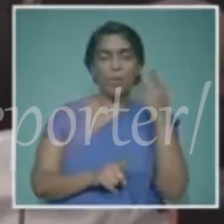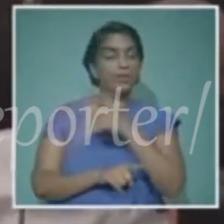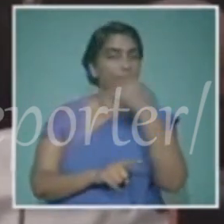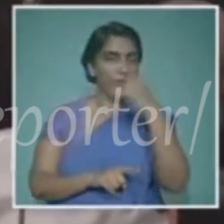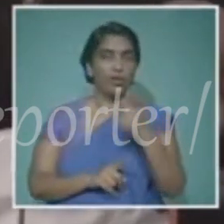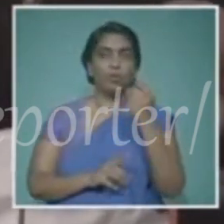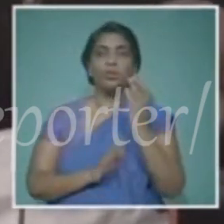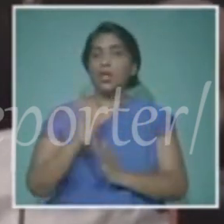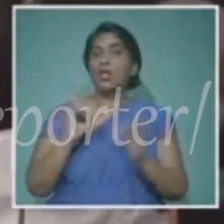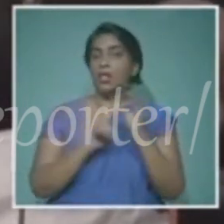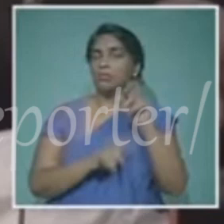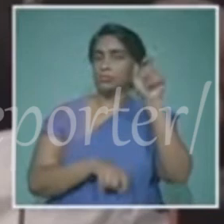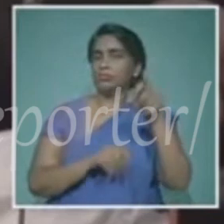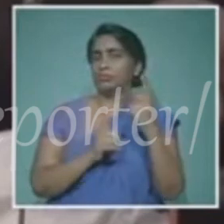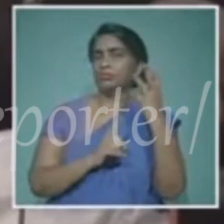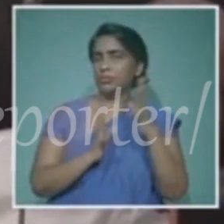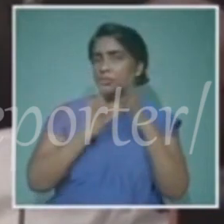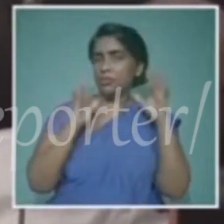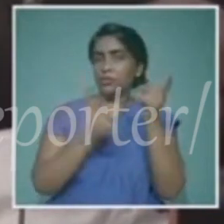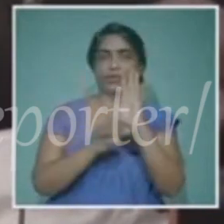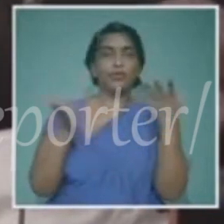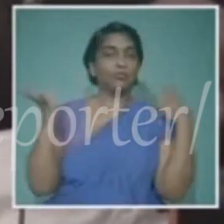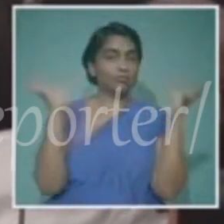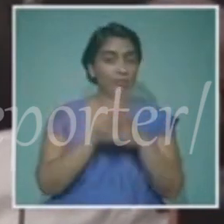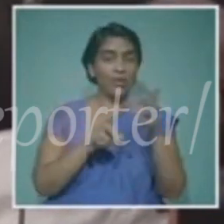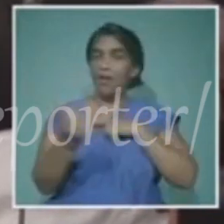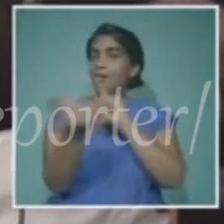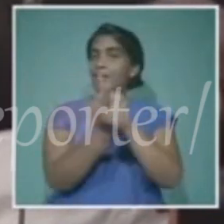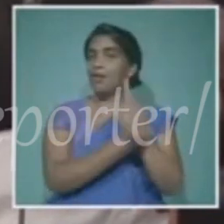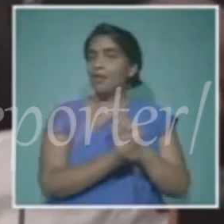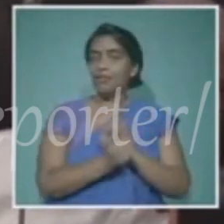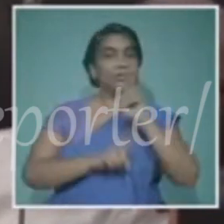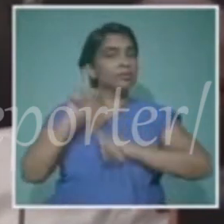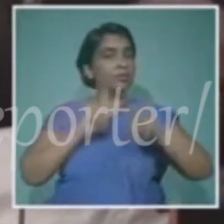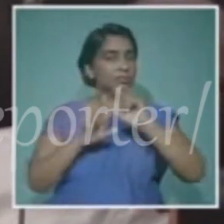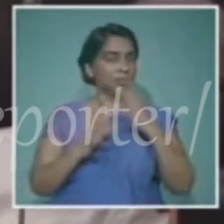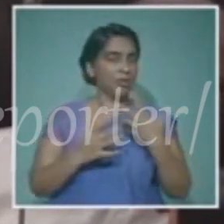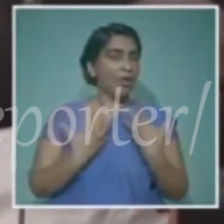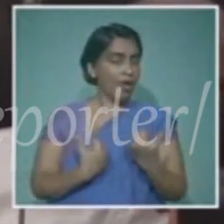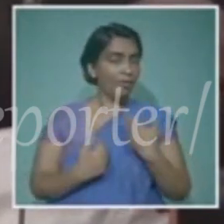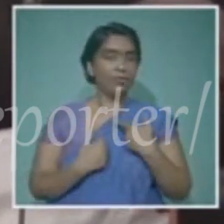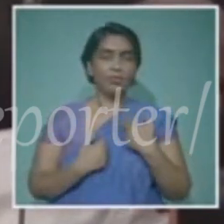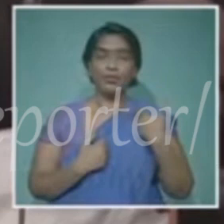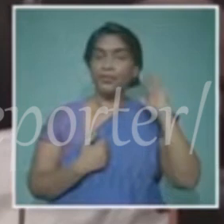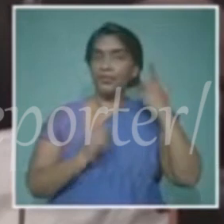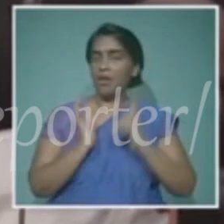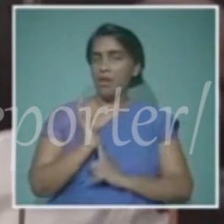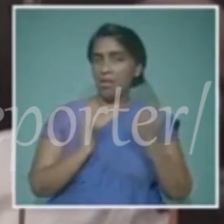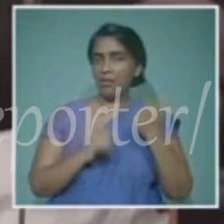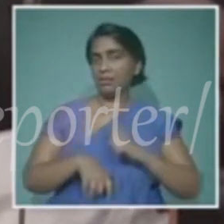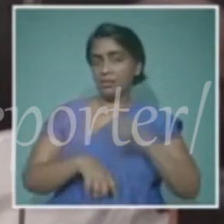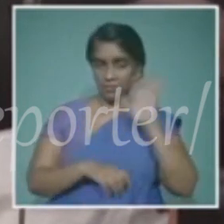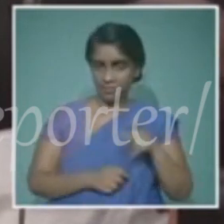නිසා මුදල් ඇමතිවරුන් ගණනාවක් එක වහලක් යටදී හමු වී සාකච්ඡා කිරීමට ලැබීම අපට ඉතාමත් වාසිදායක